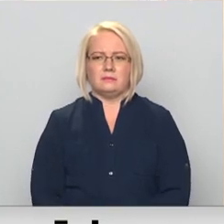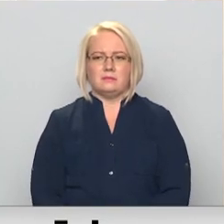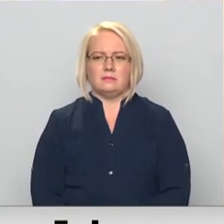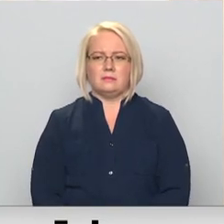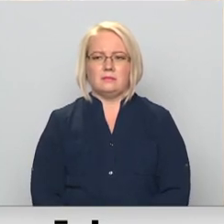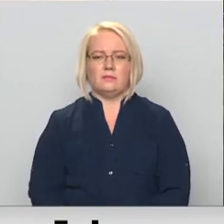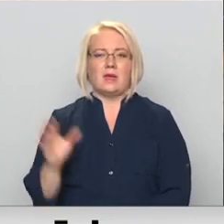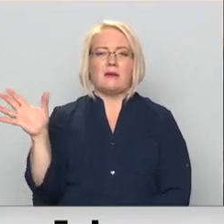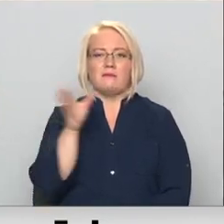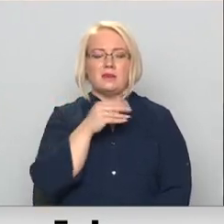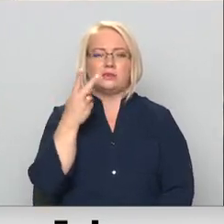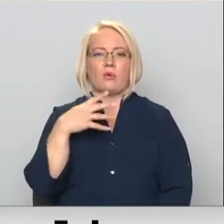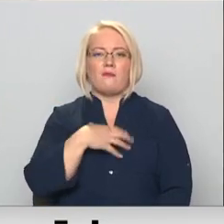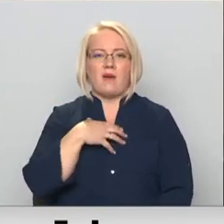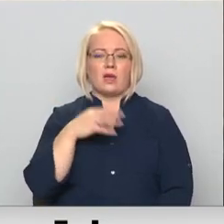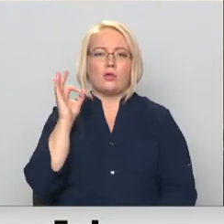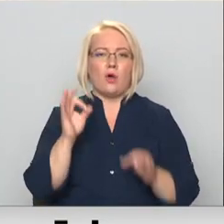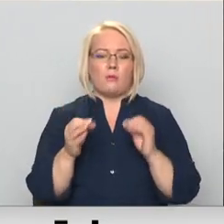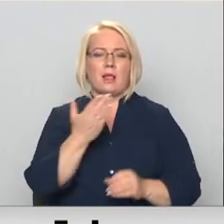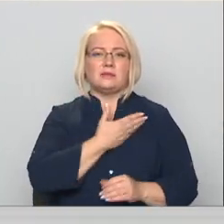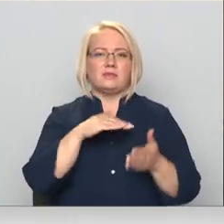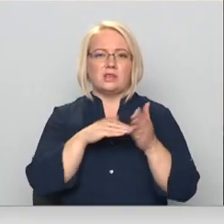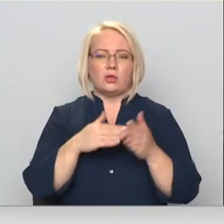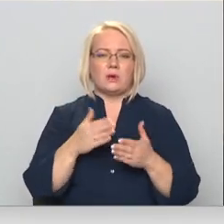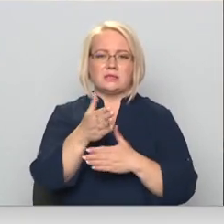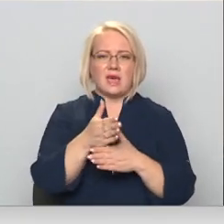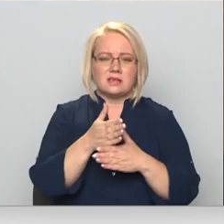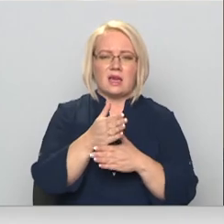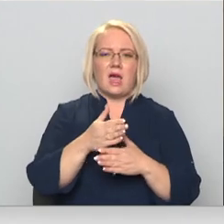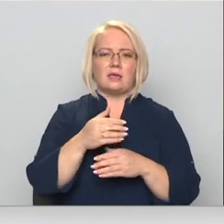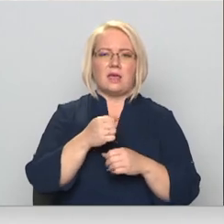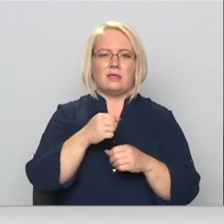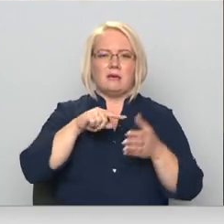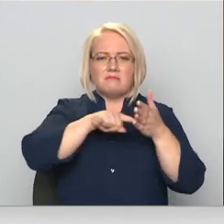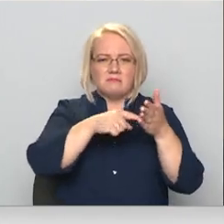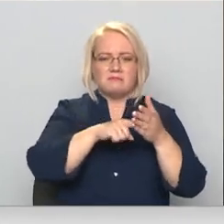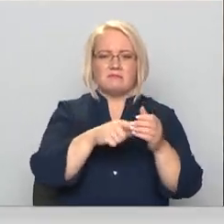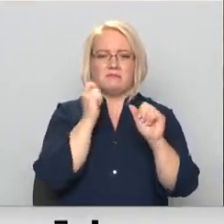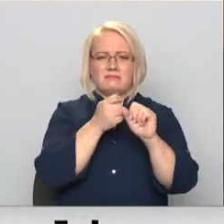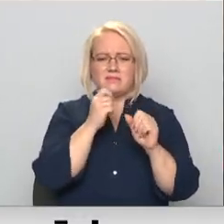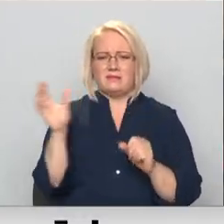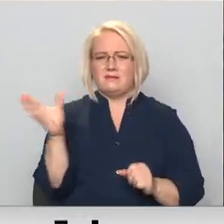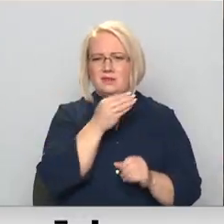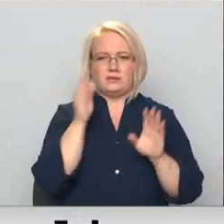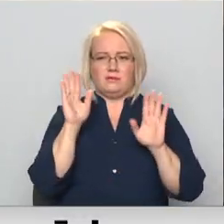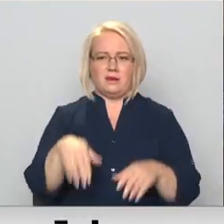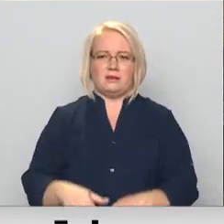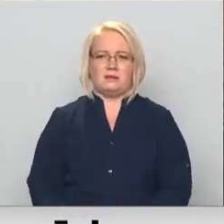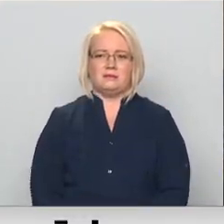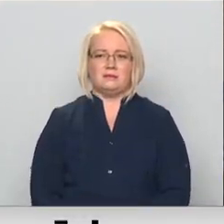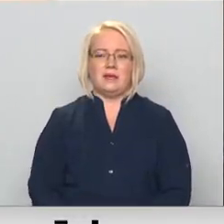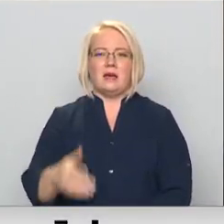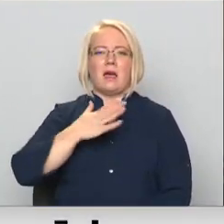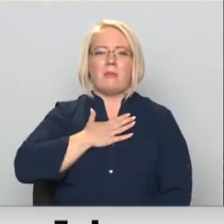tādām normālām sadzīviskām situācijām. Sazāģēt, piezāģēt, samaisīt, ieskrūvēt. Nā, tas vairāk mans